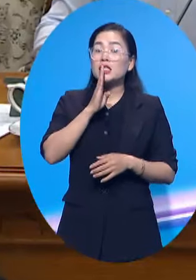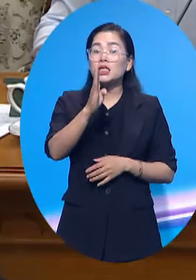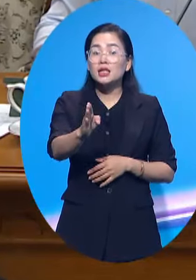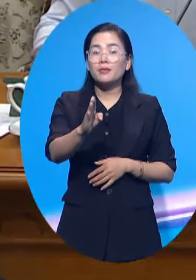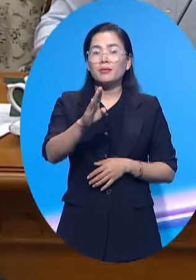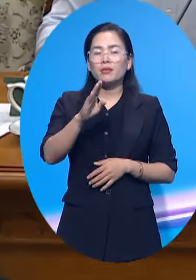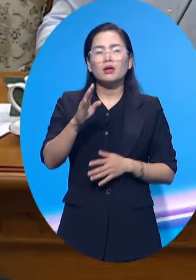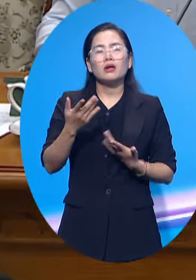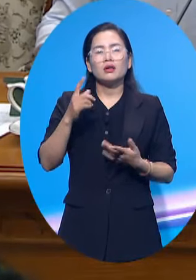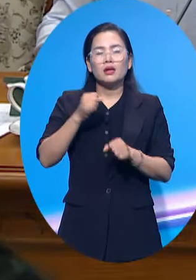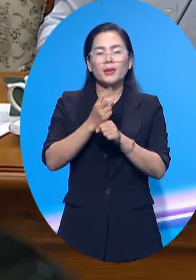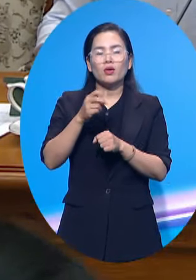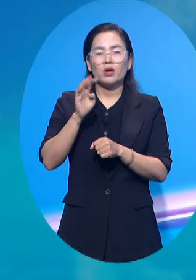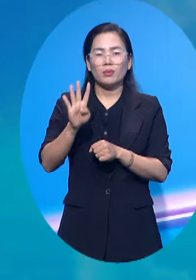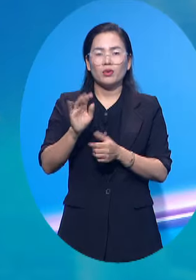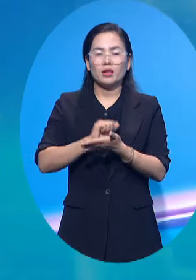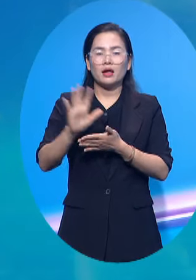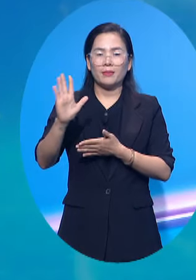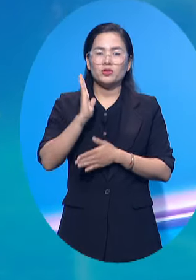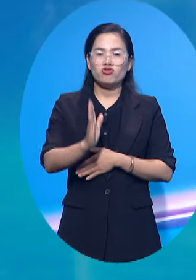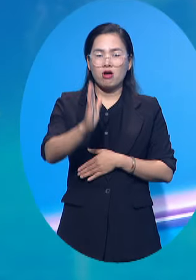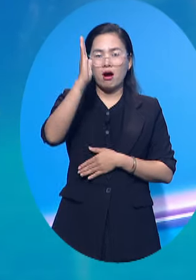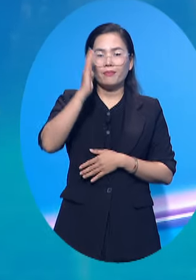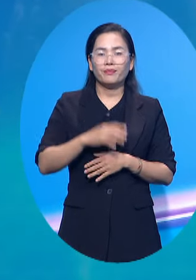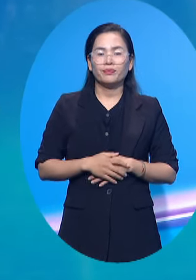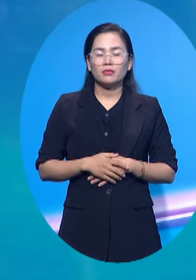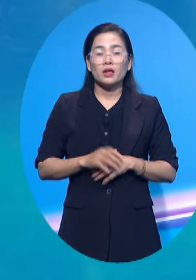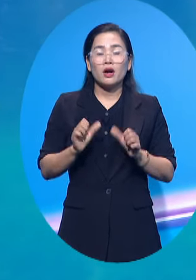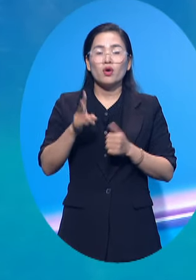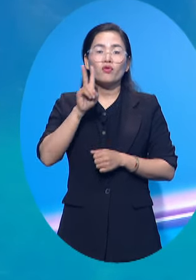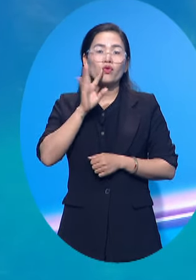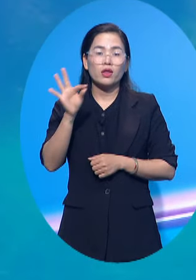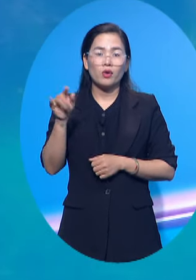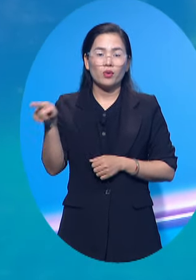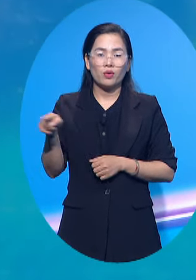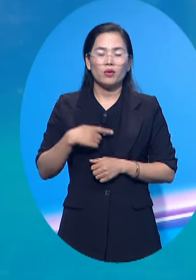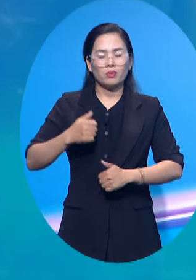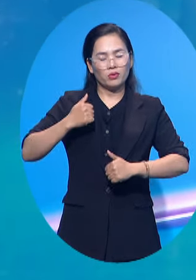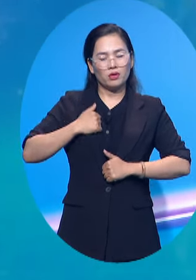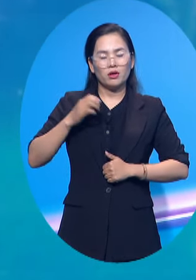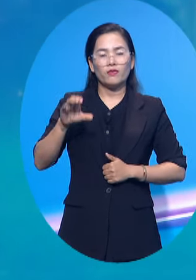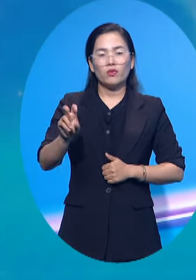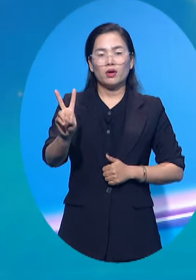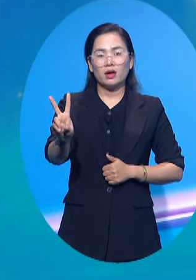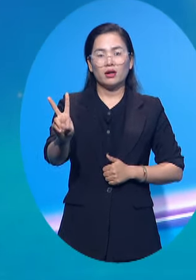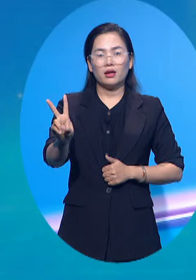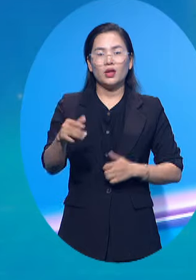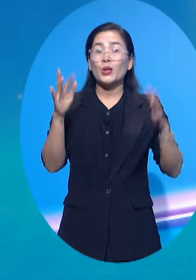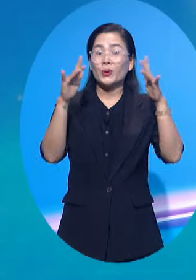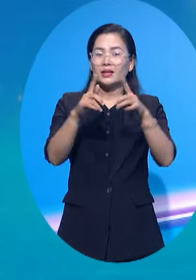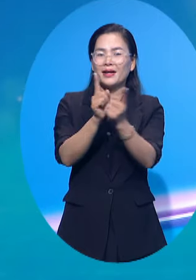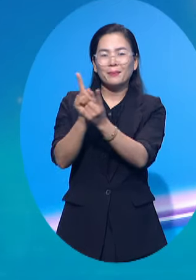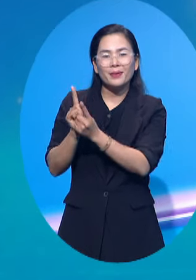5 năm 2024. Tại tỉnh Bà Rịa Vũng Tàu, Bộ Tư lệnh Vùng 2 Hải quân Nhân dân Việt Nam đã tổ chức